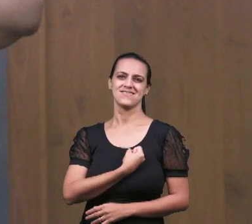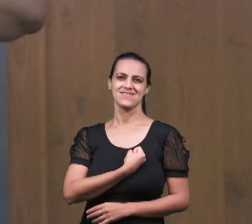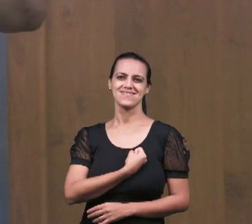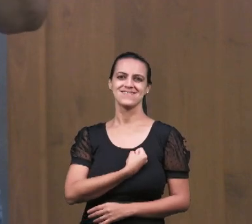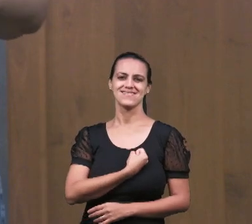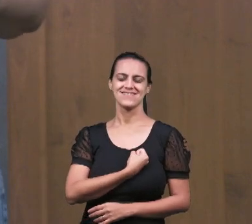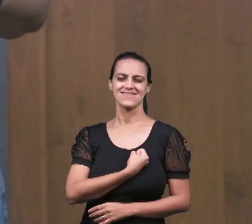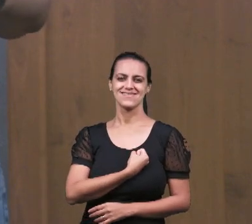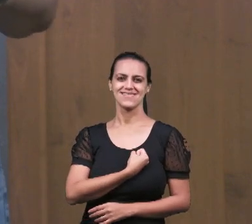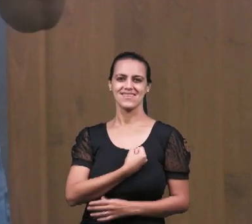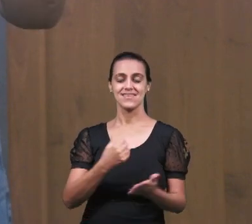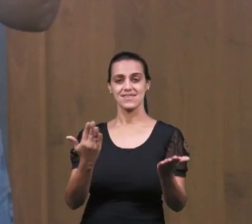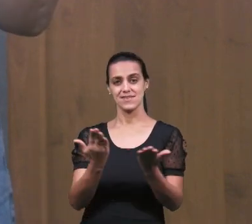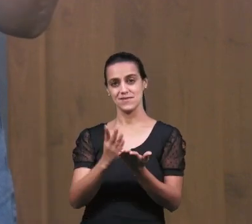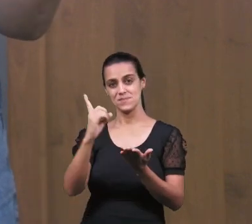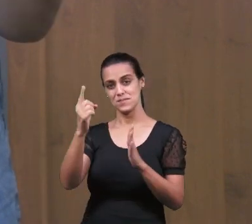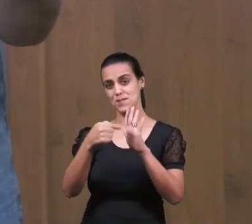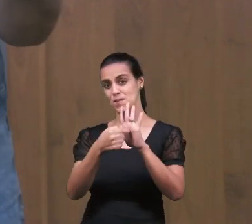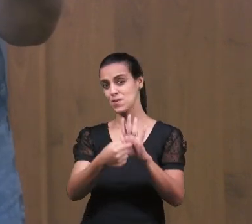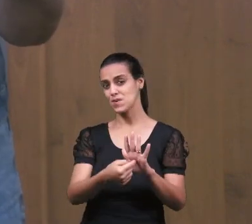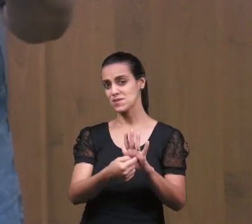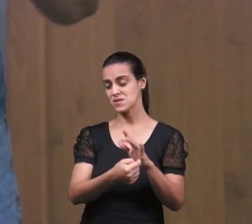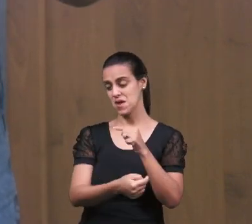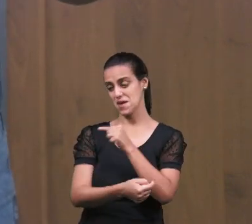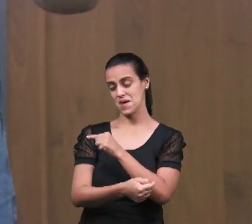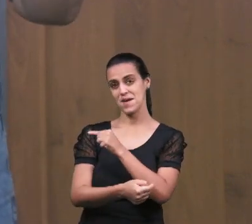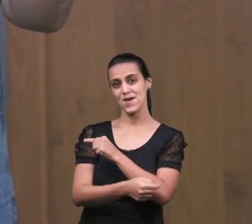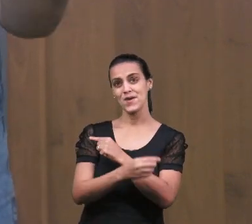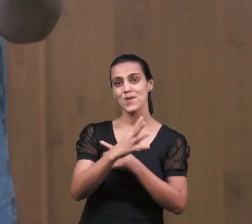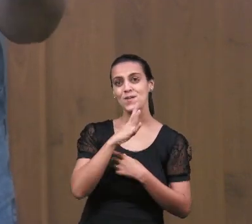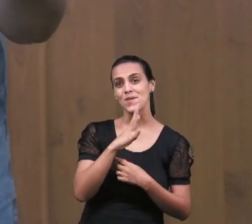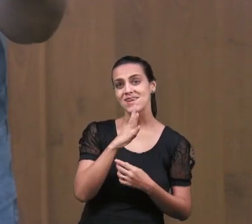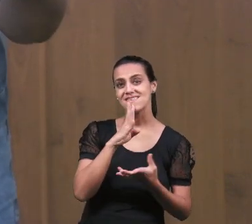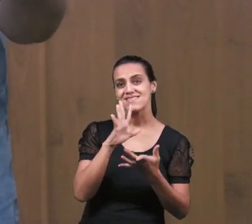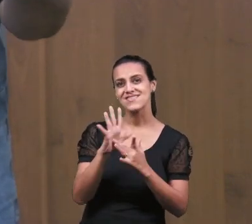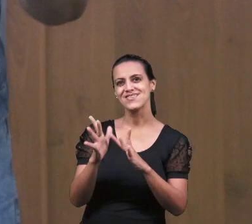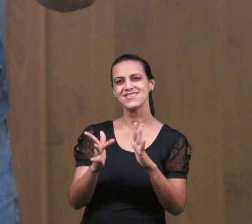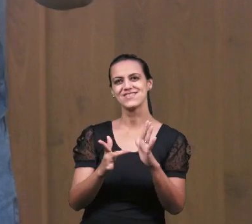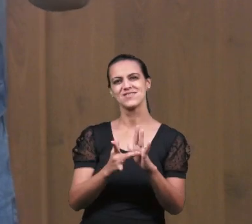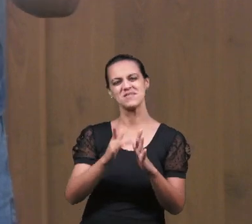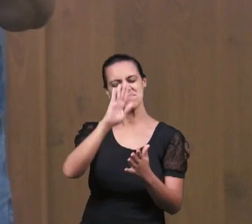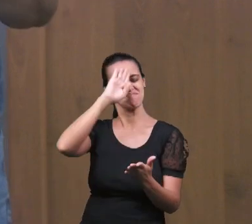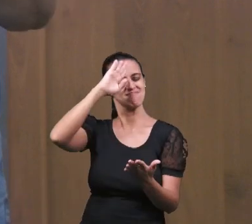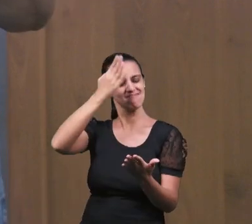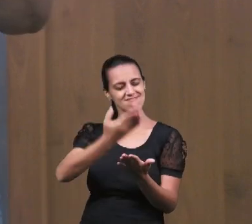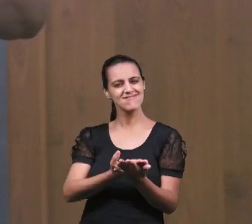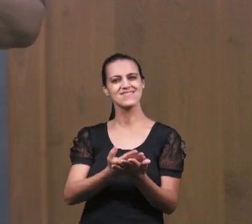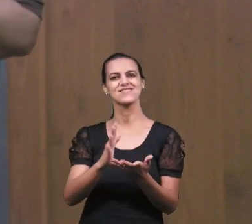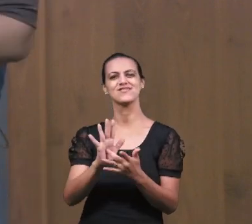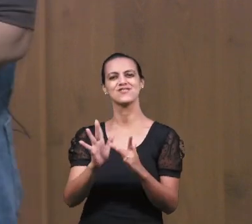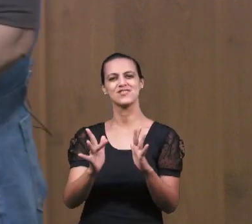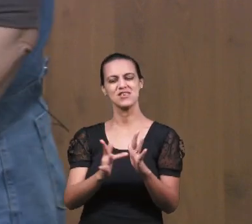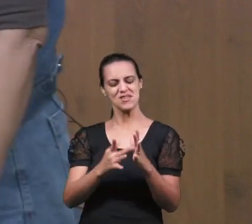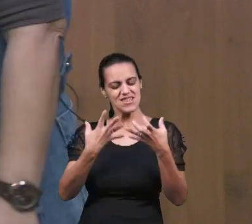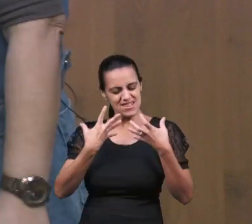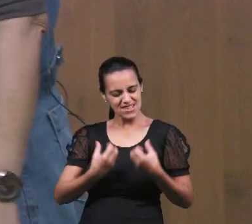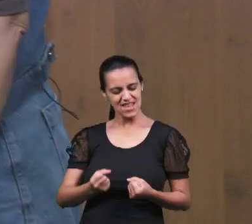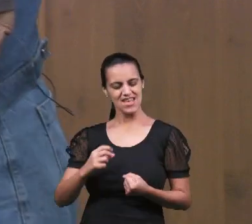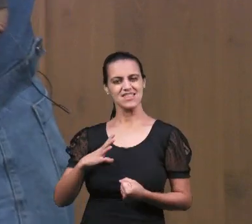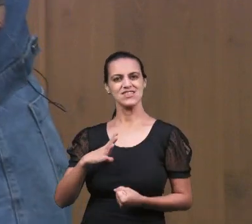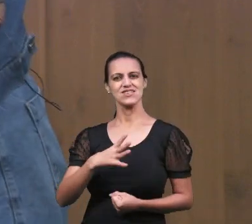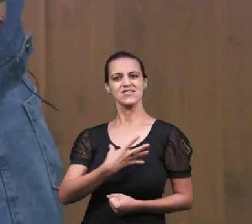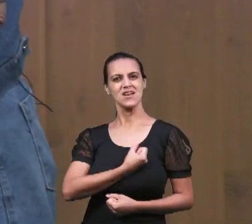avant Jésus être né, il prophétisait déjà que Jésus c'est notre sauveur. La Bible nous